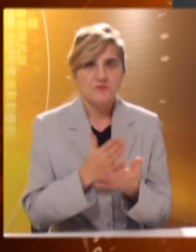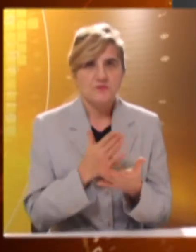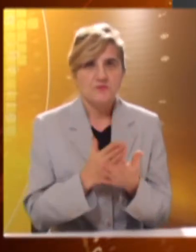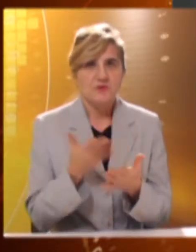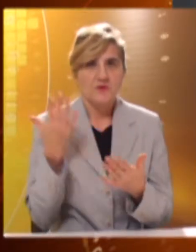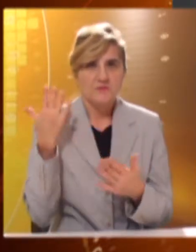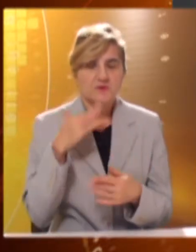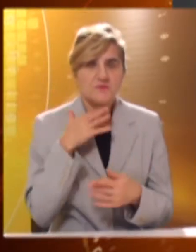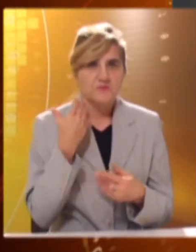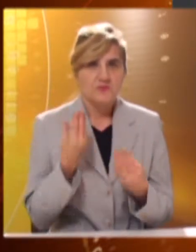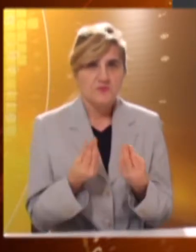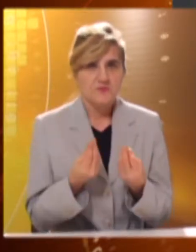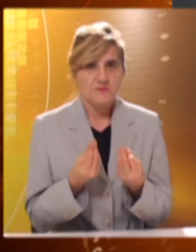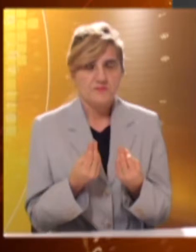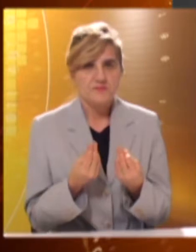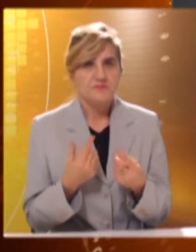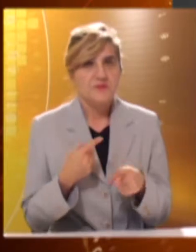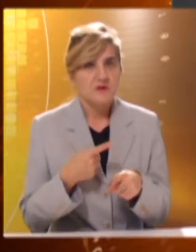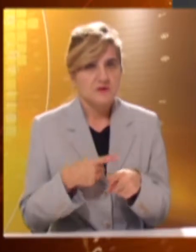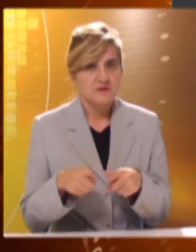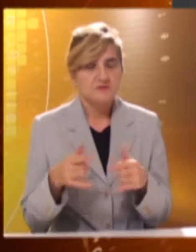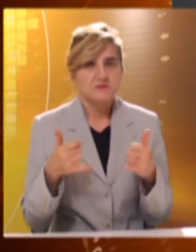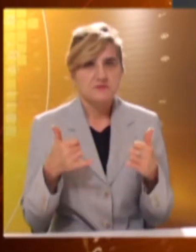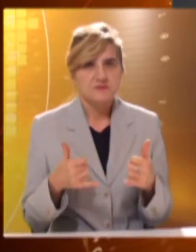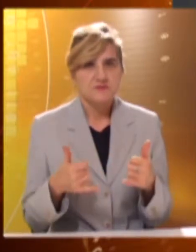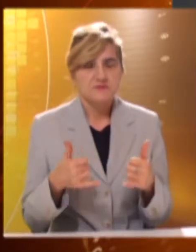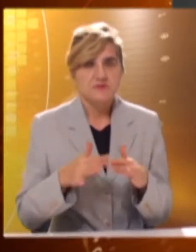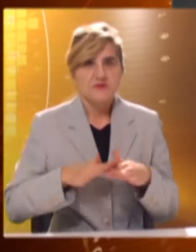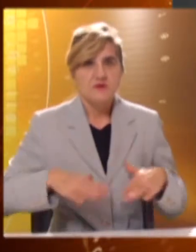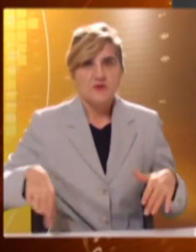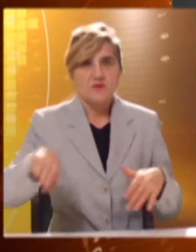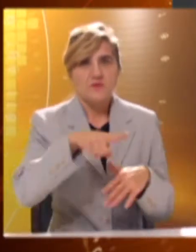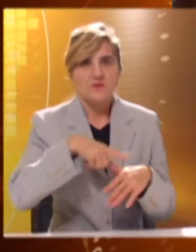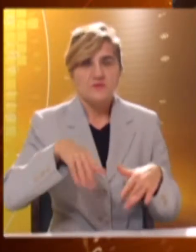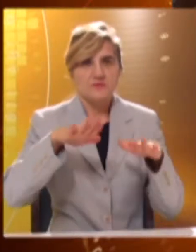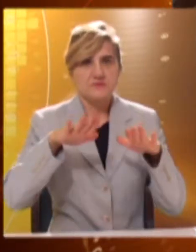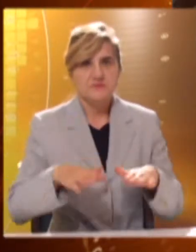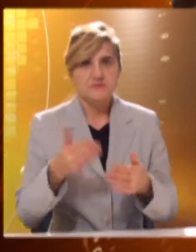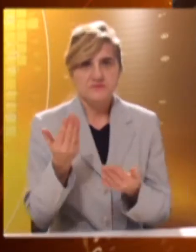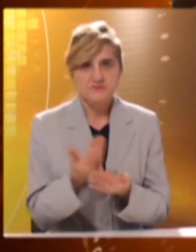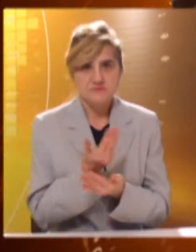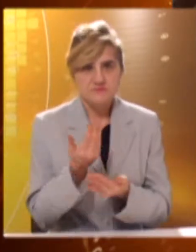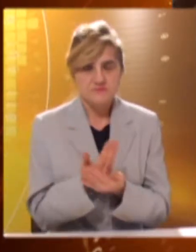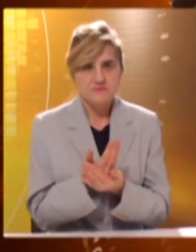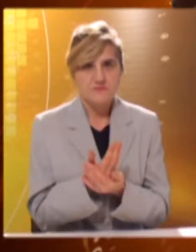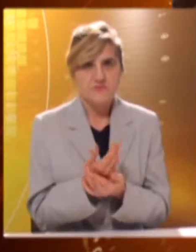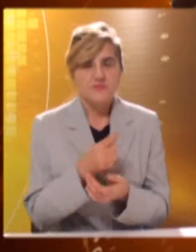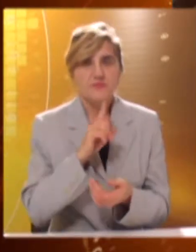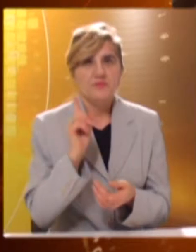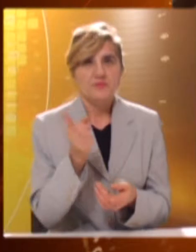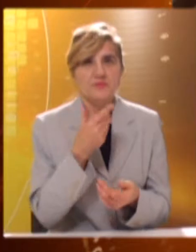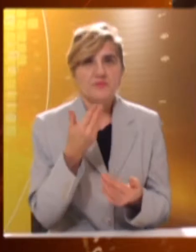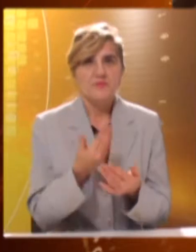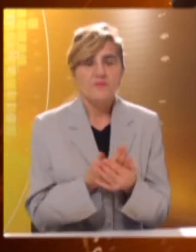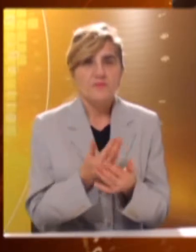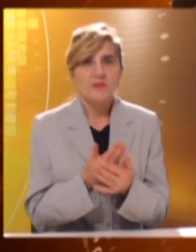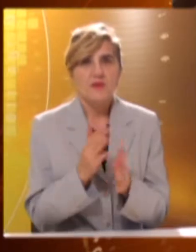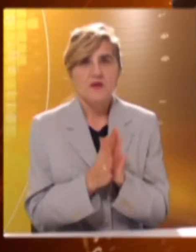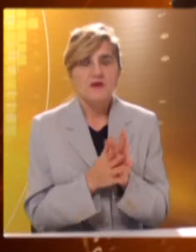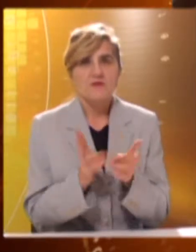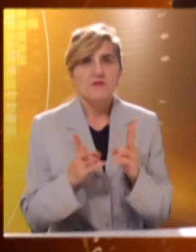nažalost pojedinačno dešava, i sve su to razlozi zbog kojih se organizuju ovi okrugli stolovi. Učesnicima su predstavljene i brojne prednosti